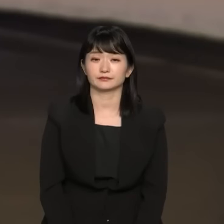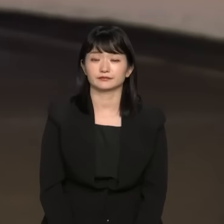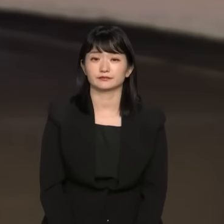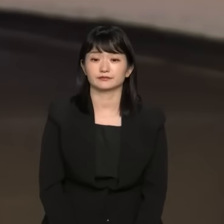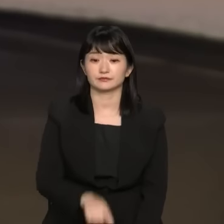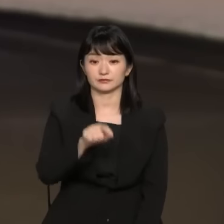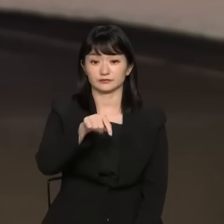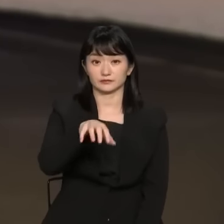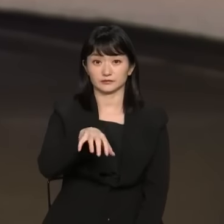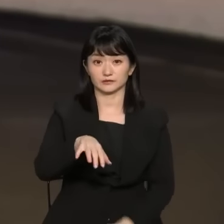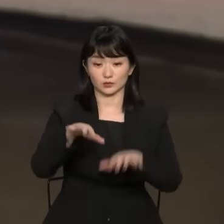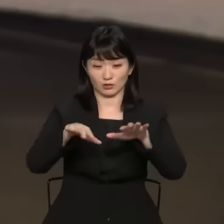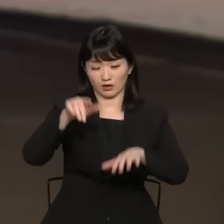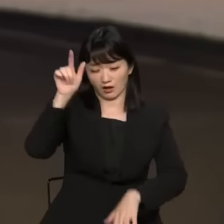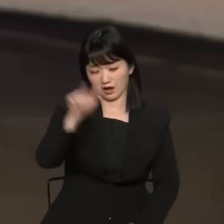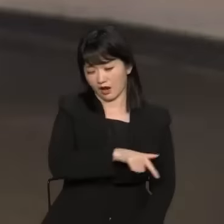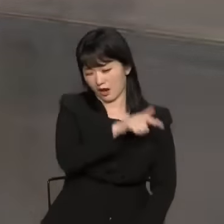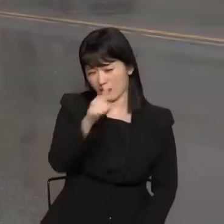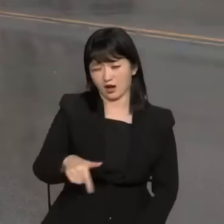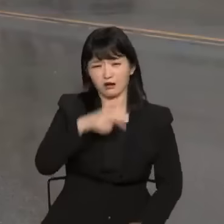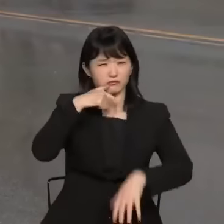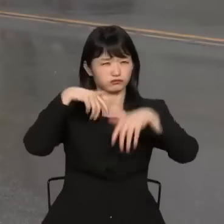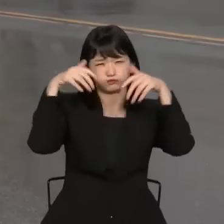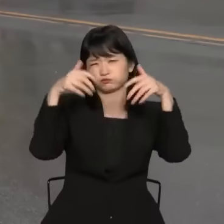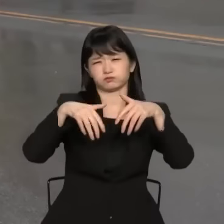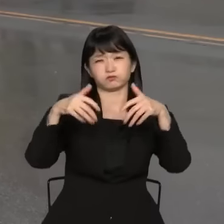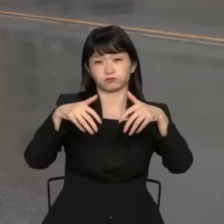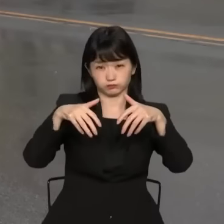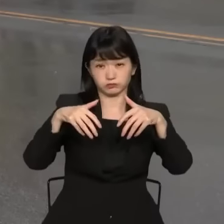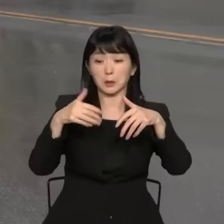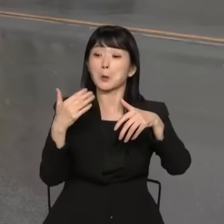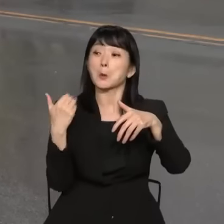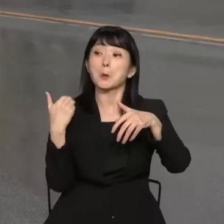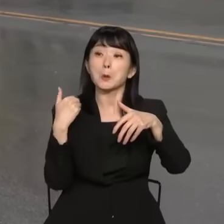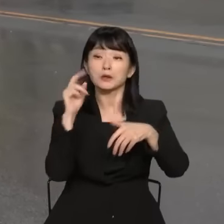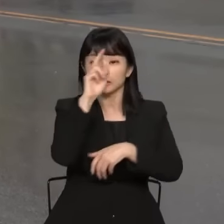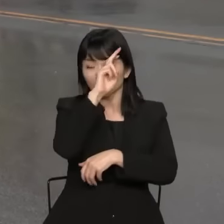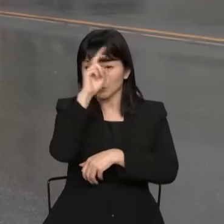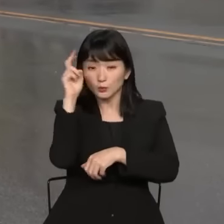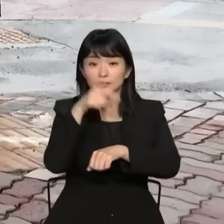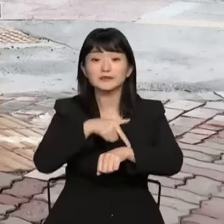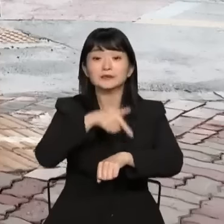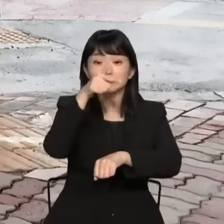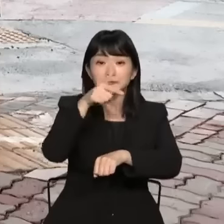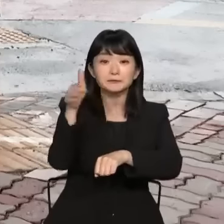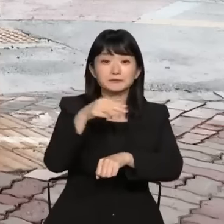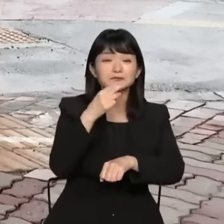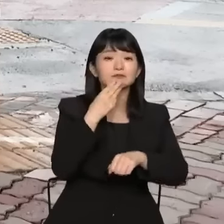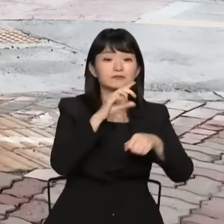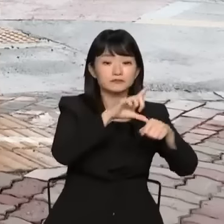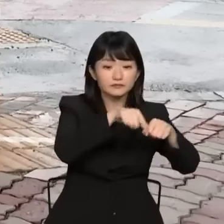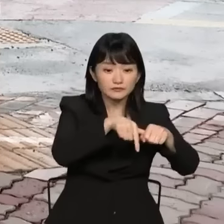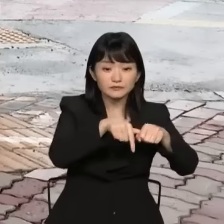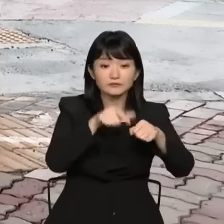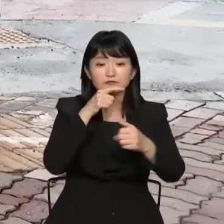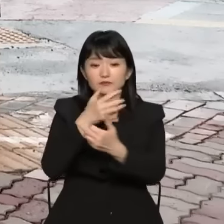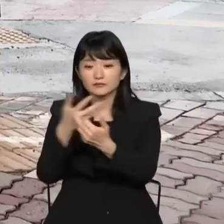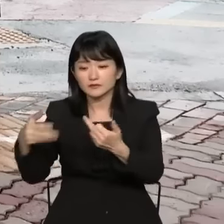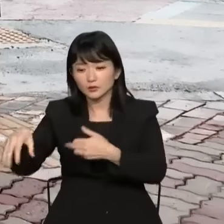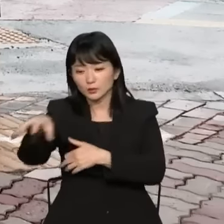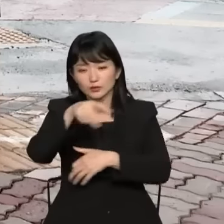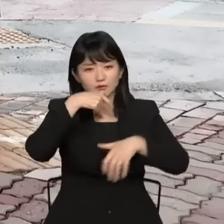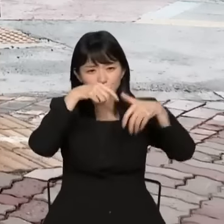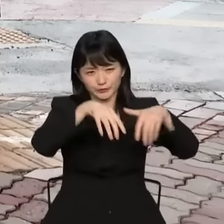네, 이곳은 오늘 하루 종일 비가 내리고 있습니다. 하지만 조금 전인 오후 6시부터 수도권과 강원권에는 대부분